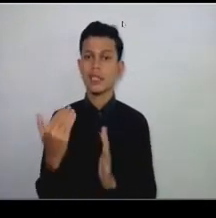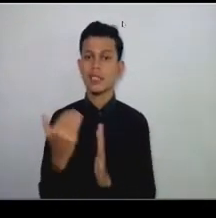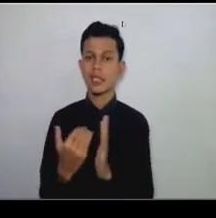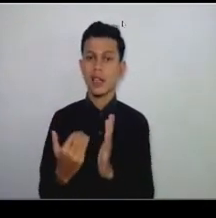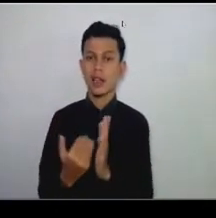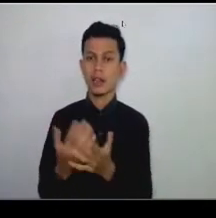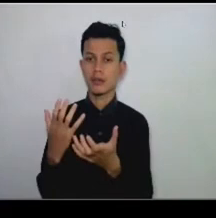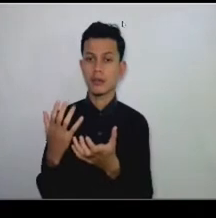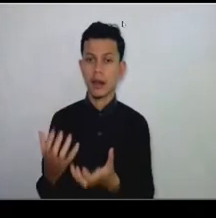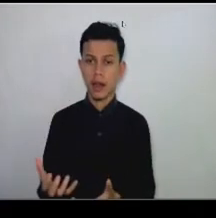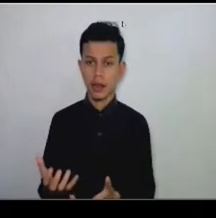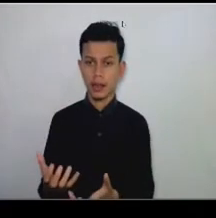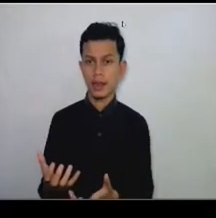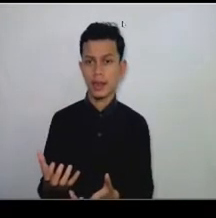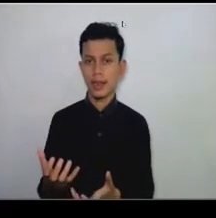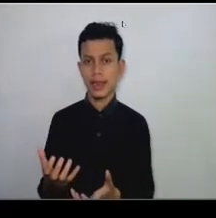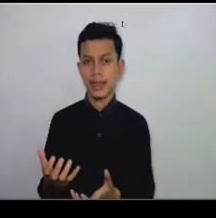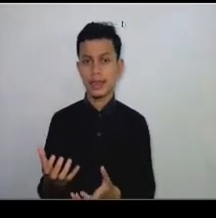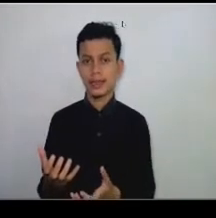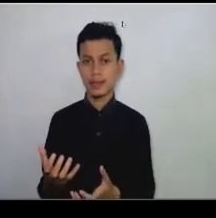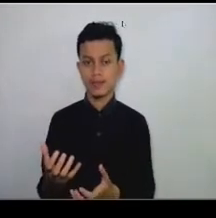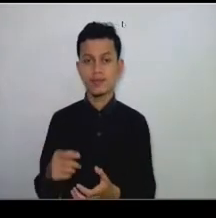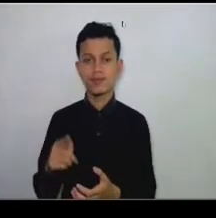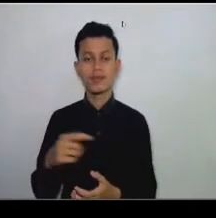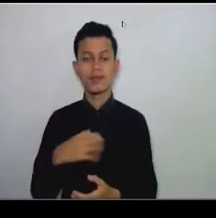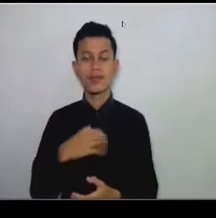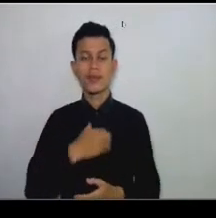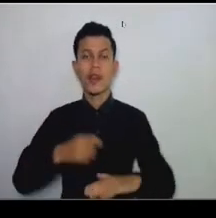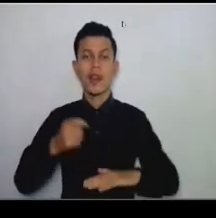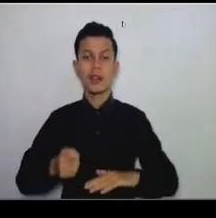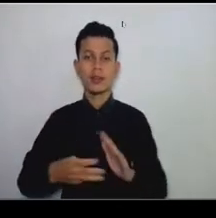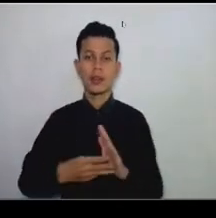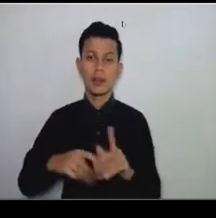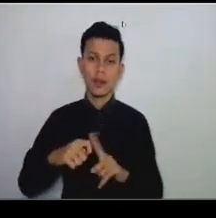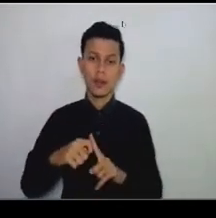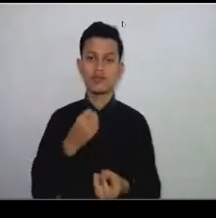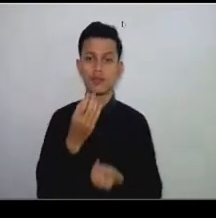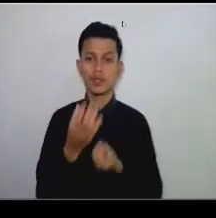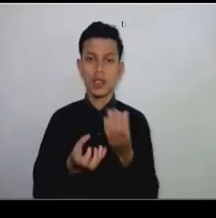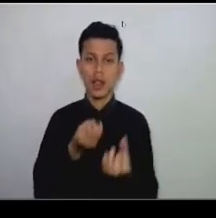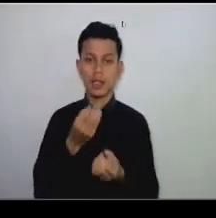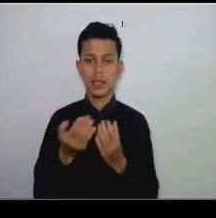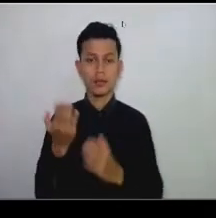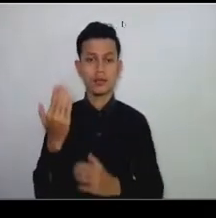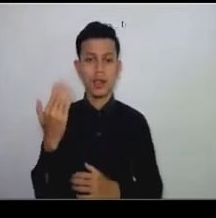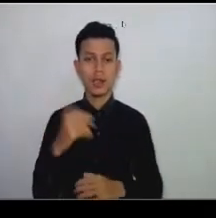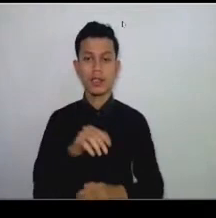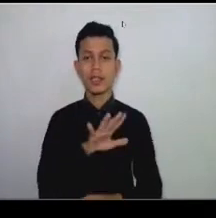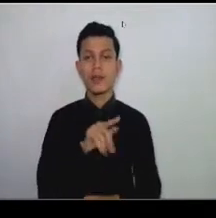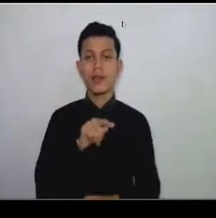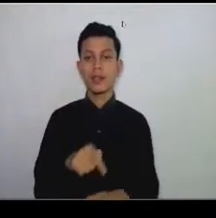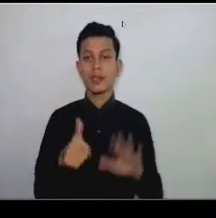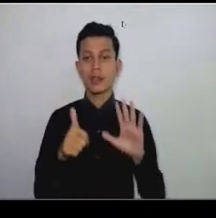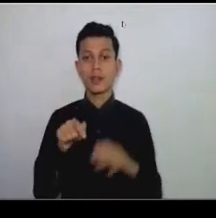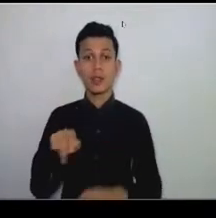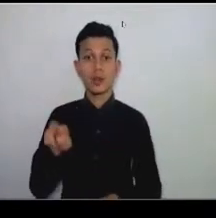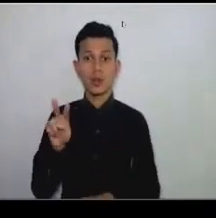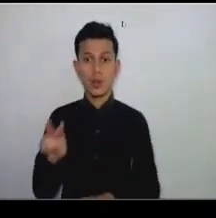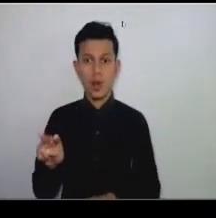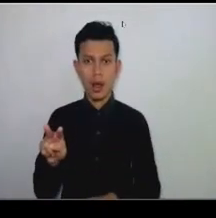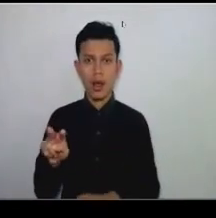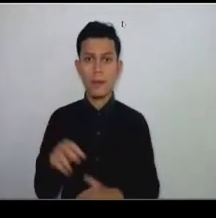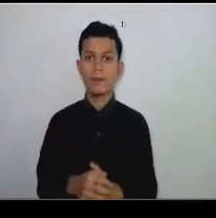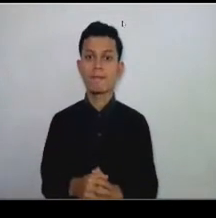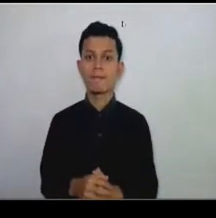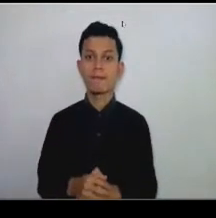dilekatkan pada sosok yang mengemban jabatan hakim konstitusi sebagaimana diuraikan Dalam pertimbangan pada sub paragraf 5.6.2 di